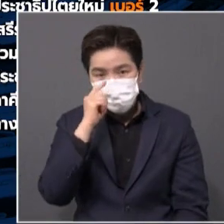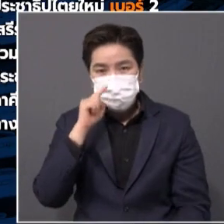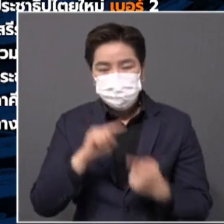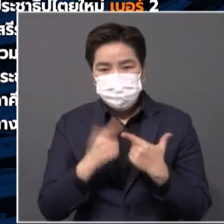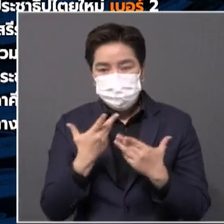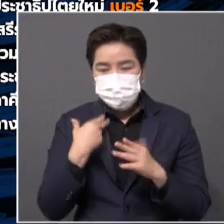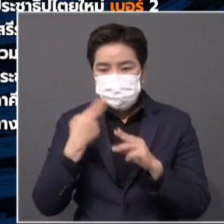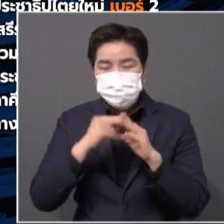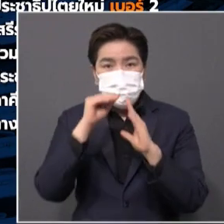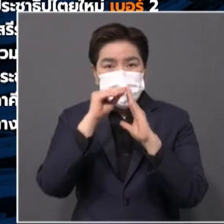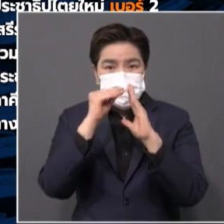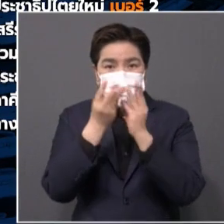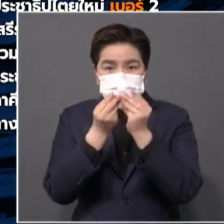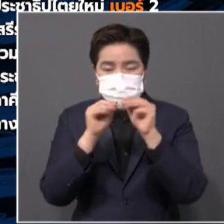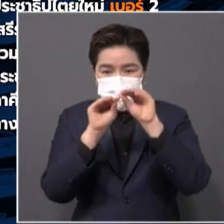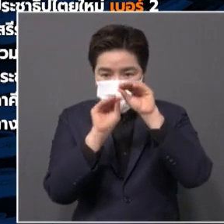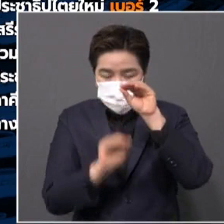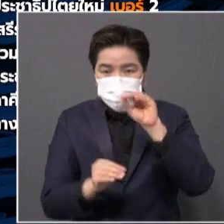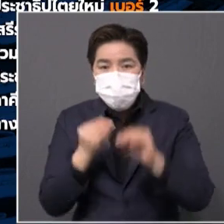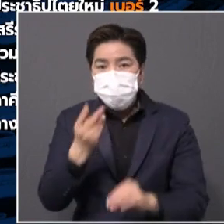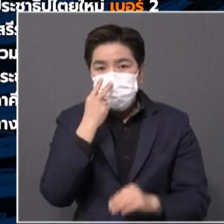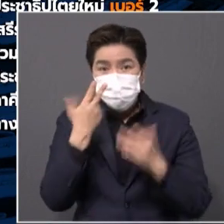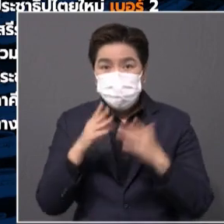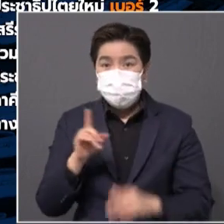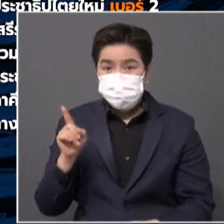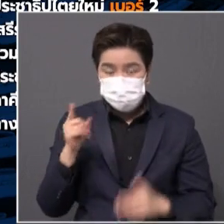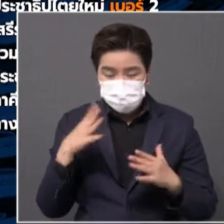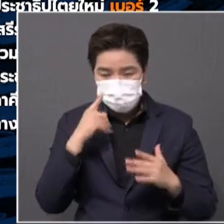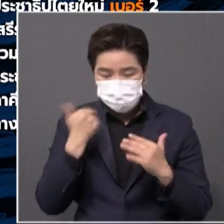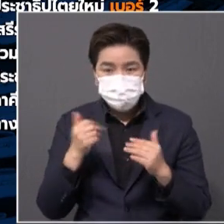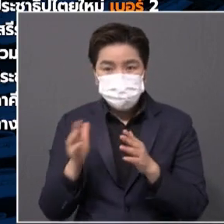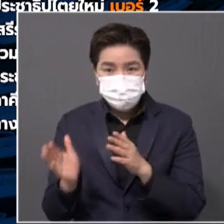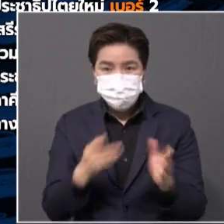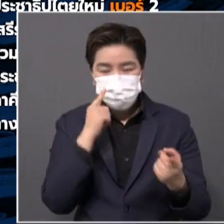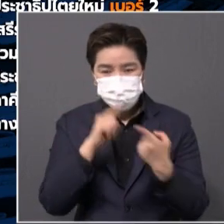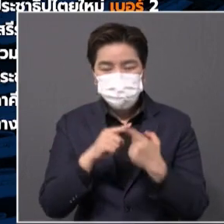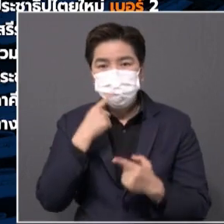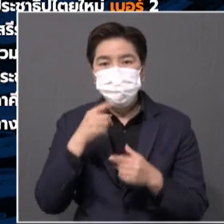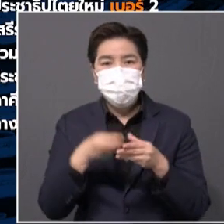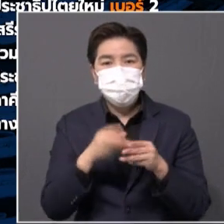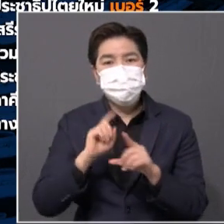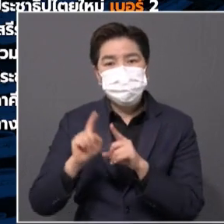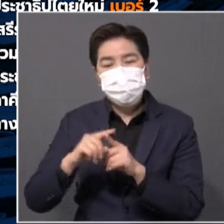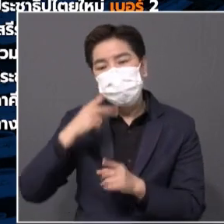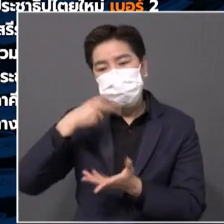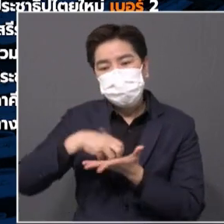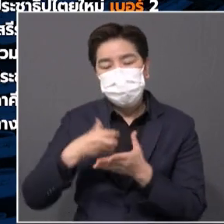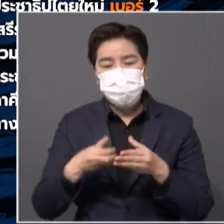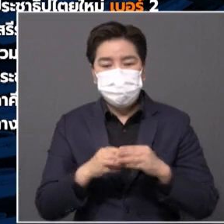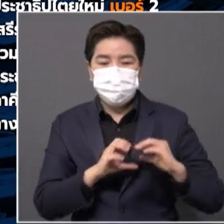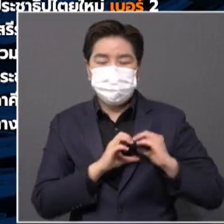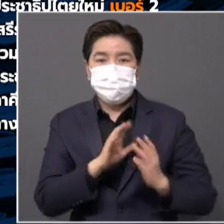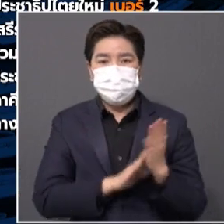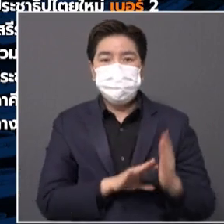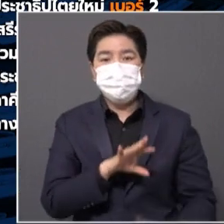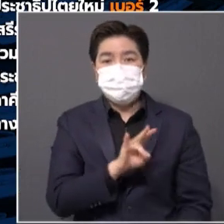มีการและเรียงตัวเลขอย่างที่เราได้พาไปดูเมื่อสักครู่นะคะก็จะมีการพูดถึงในหลายๆพรรคไม่ว่าจะเป็นภูมิ